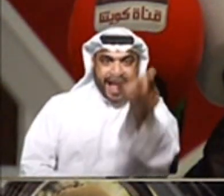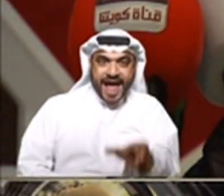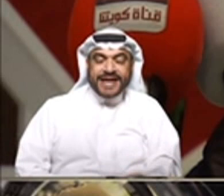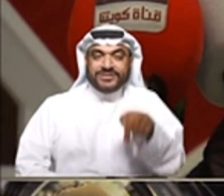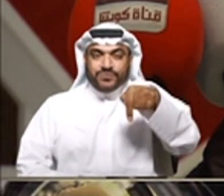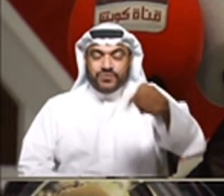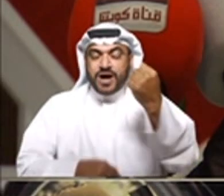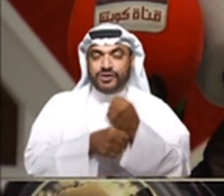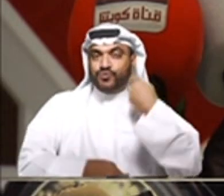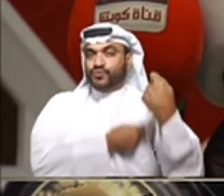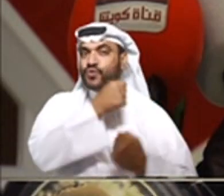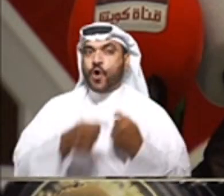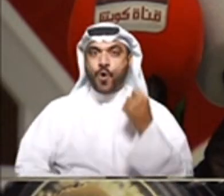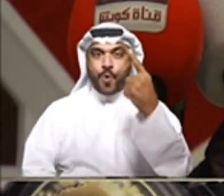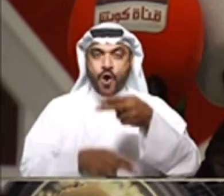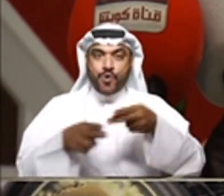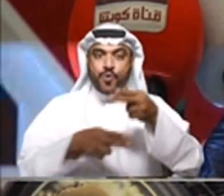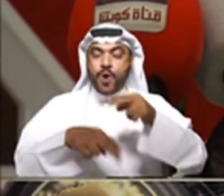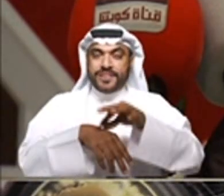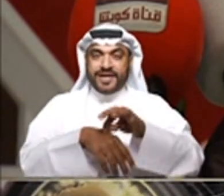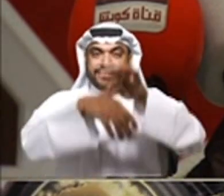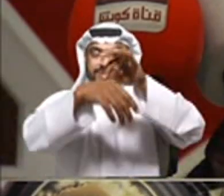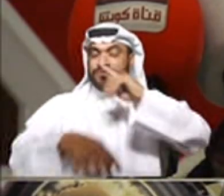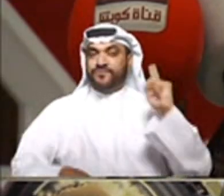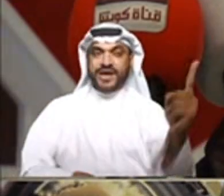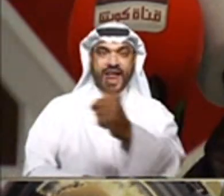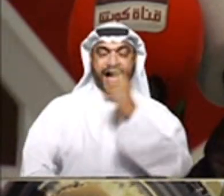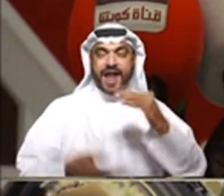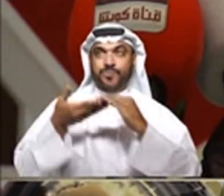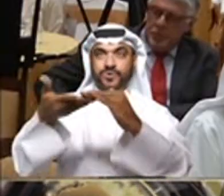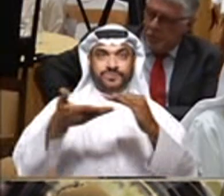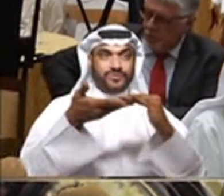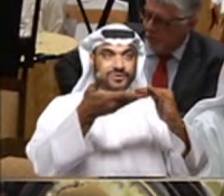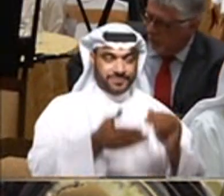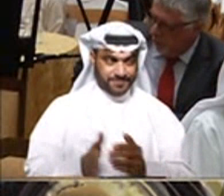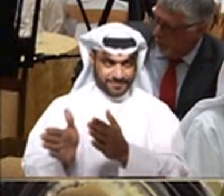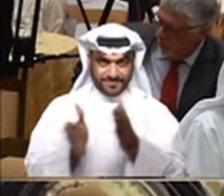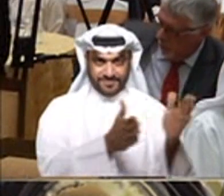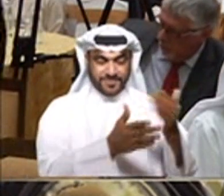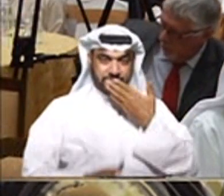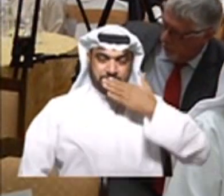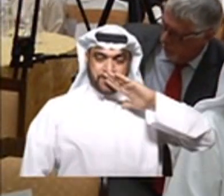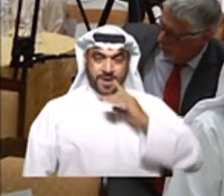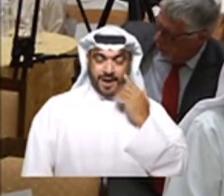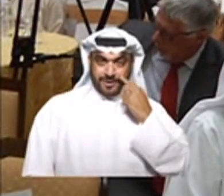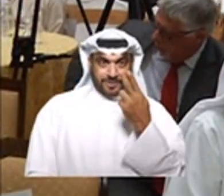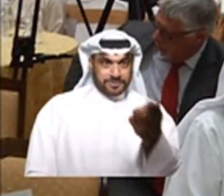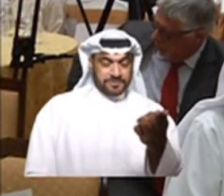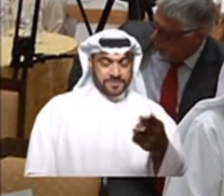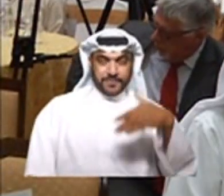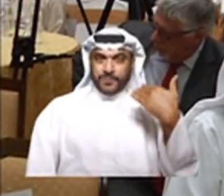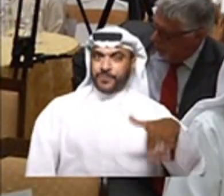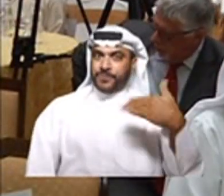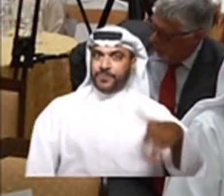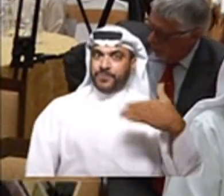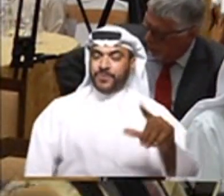والمهندسات ويعزز دور الكويت الإنساني في مختلف أنحاء المعمور. شيء إنساني رائع يبين أن